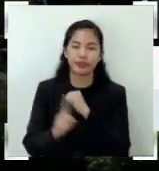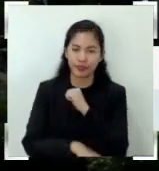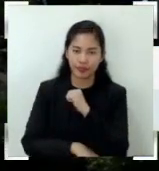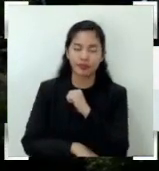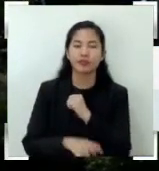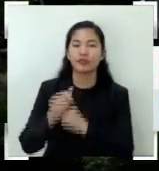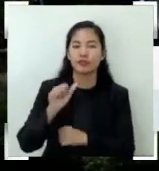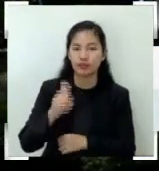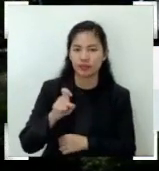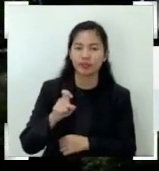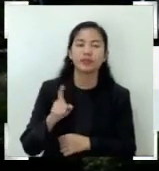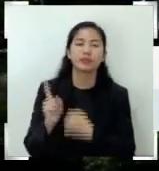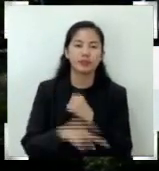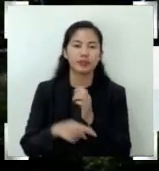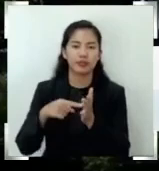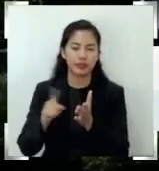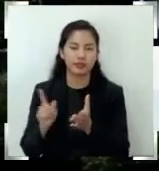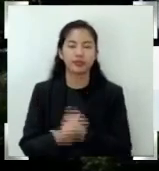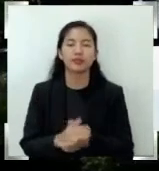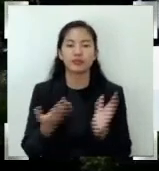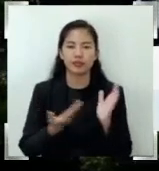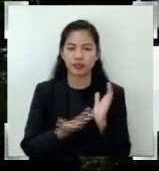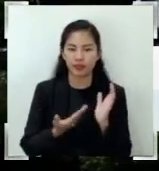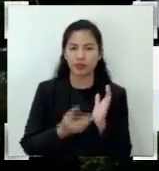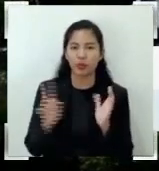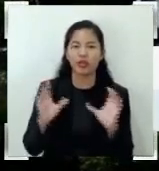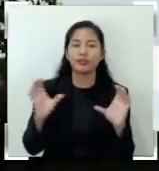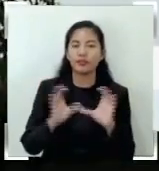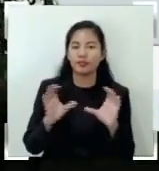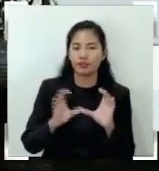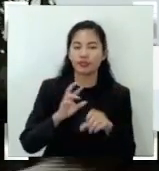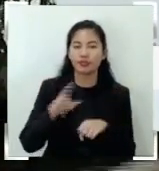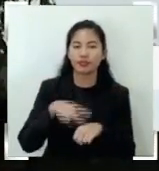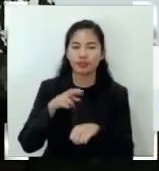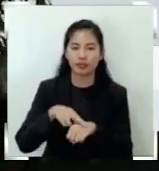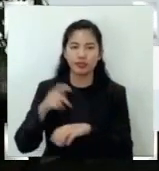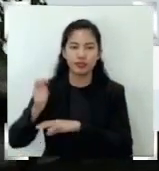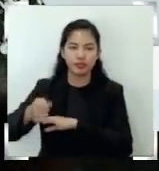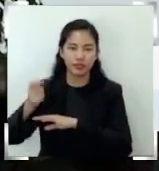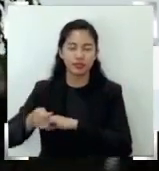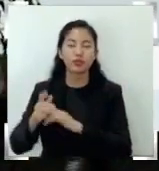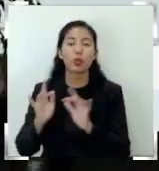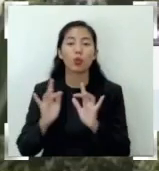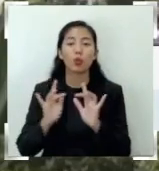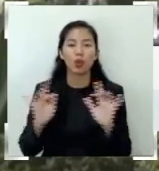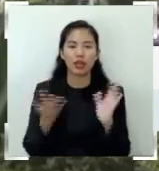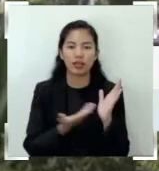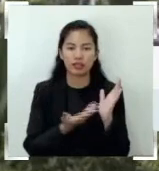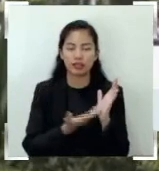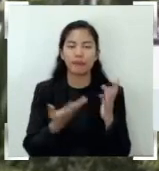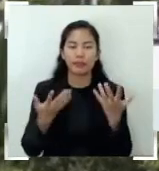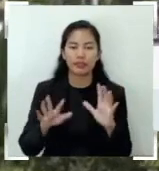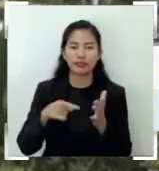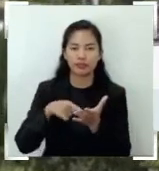guilty. Ebidensya raw dito ang certification ng Regional Trial Court na walang record na nagbayad na si Marcos.